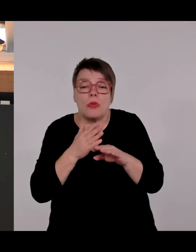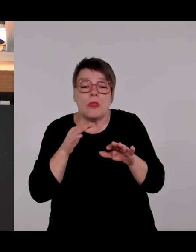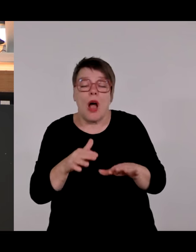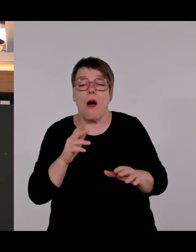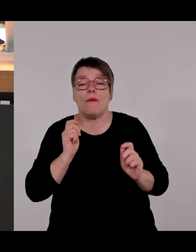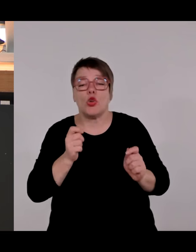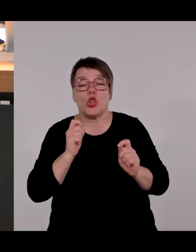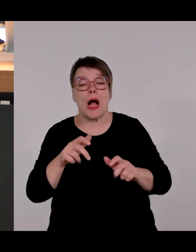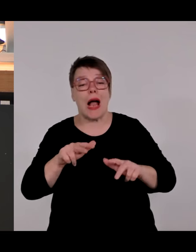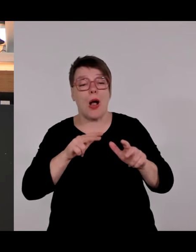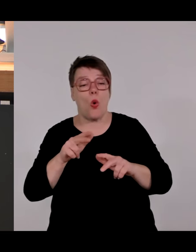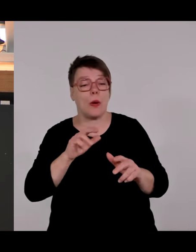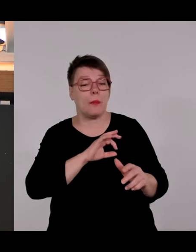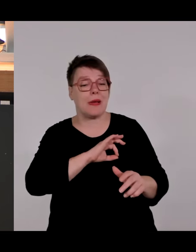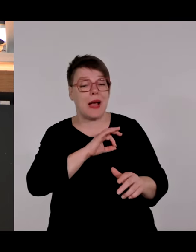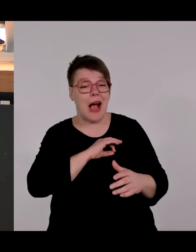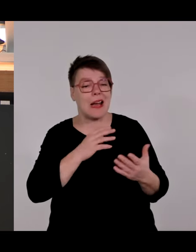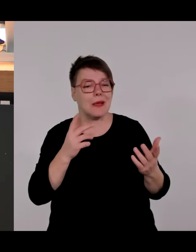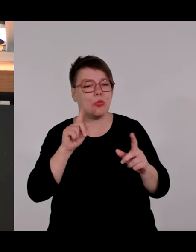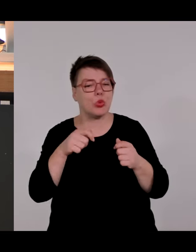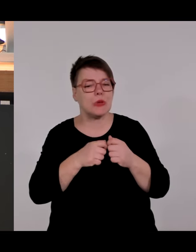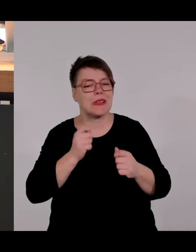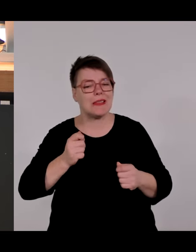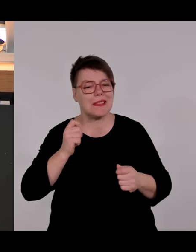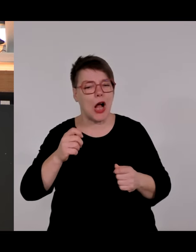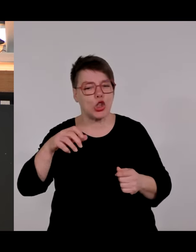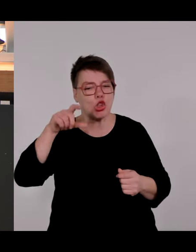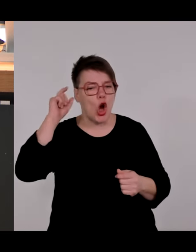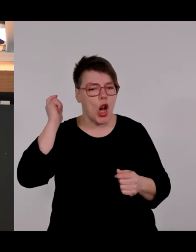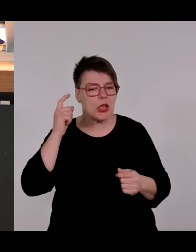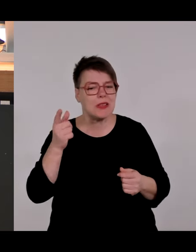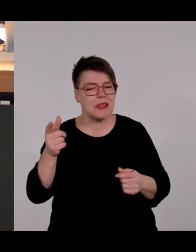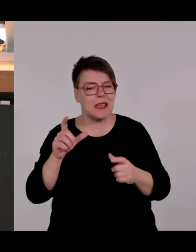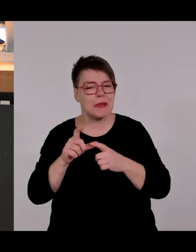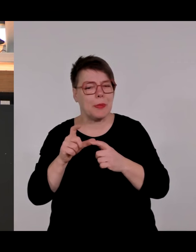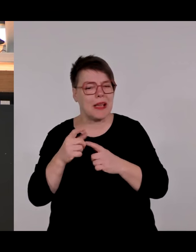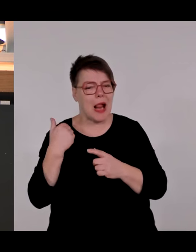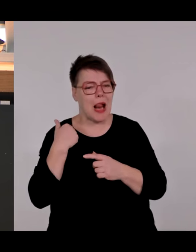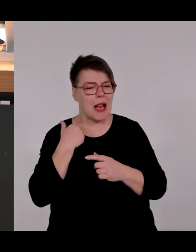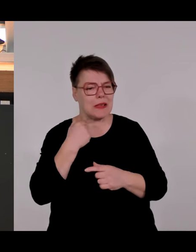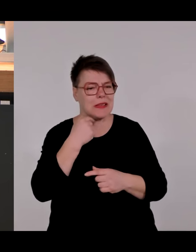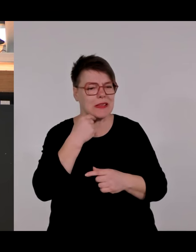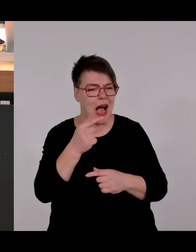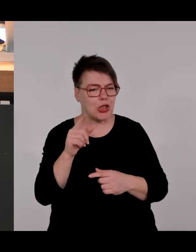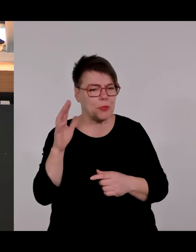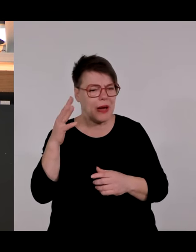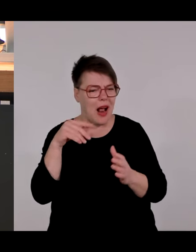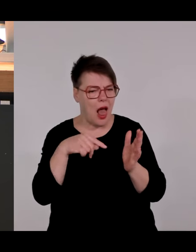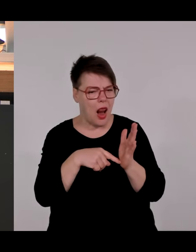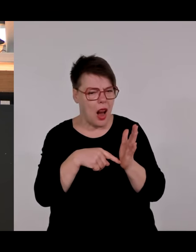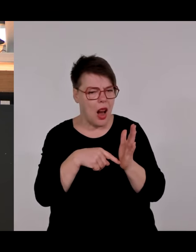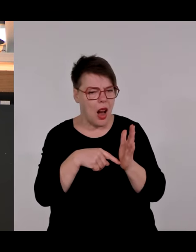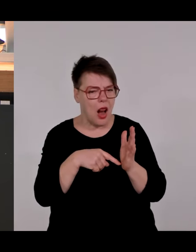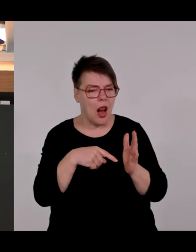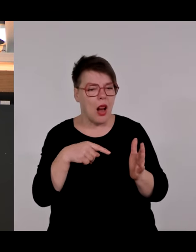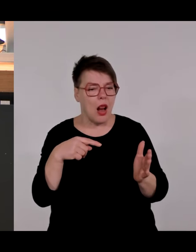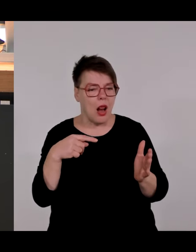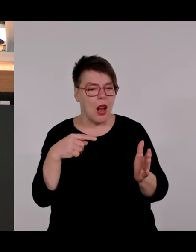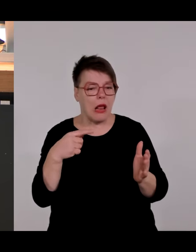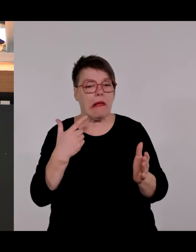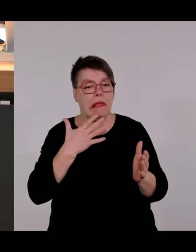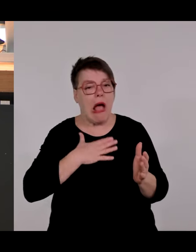im Spiegel? Er möchte gerne im großen Stile abschieben. In der englischen Übersetzung heißt es, er möchte gerne im großen